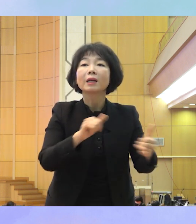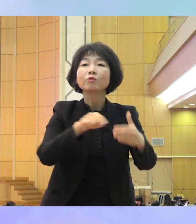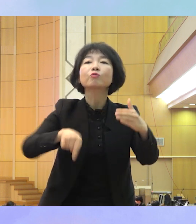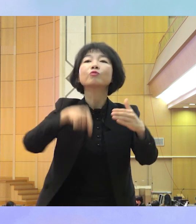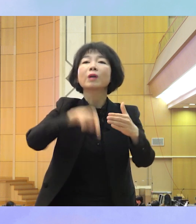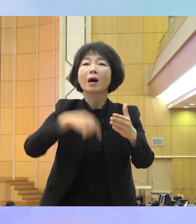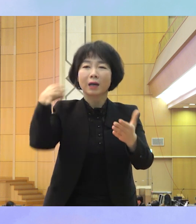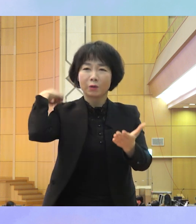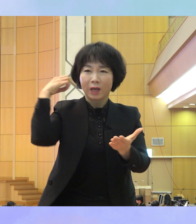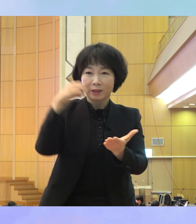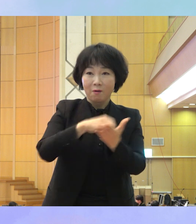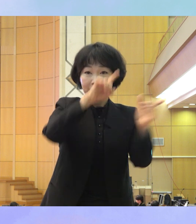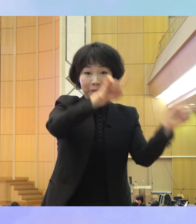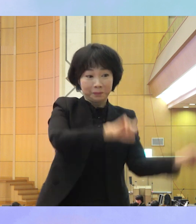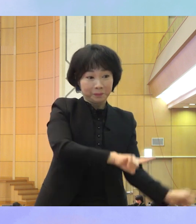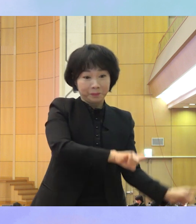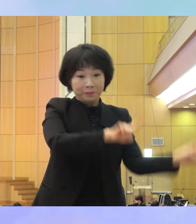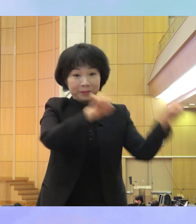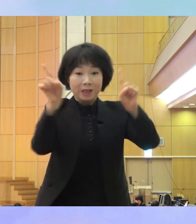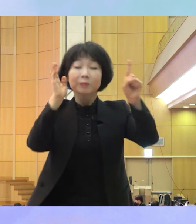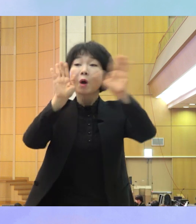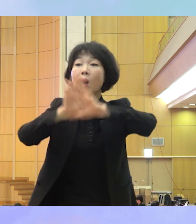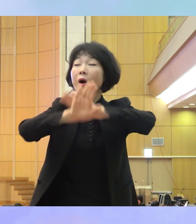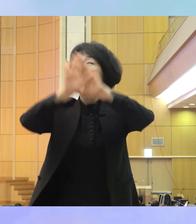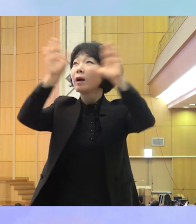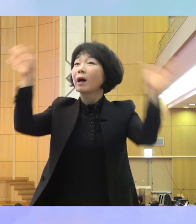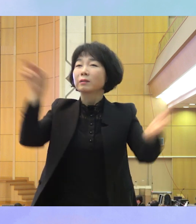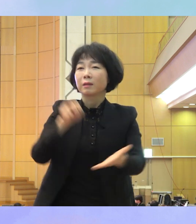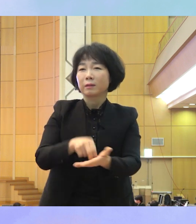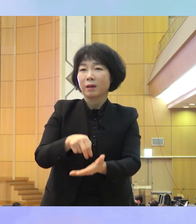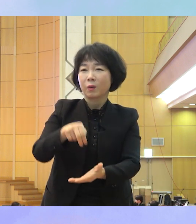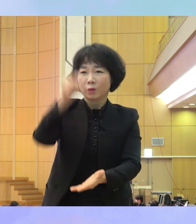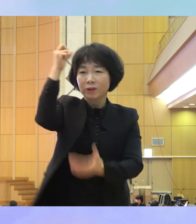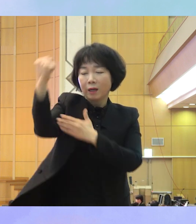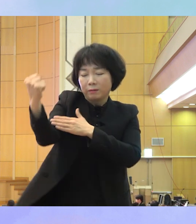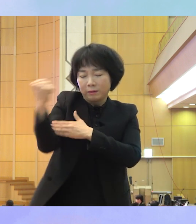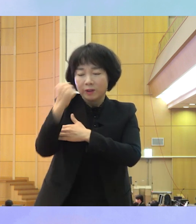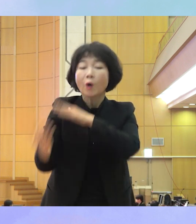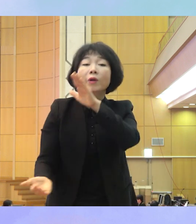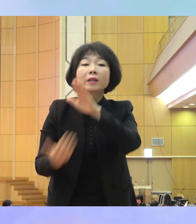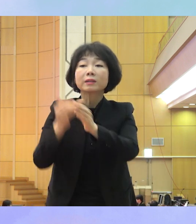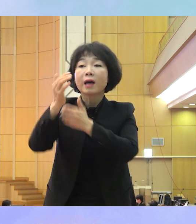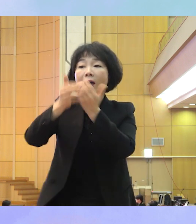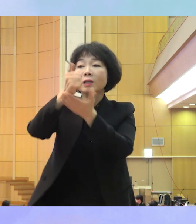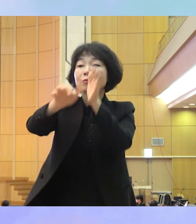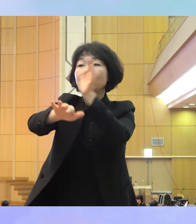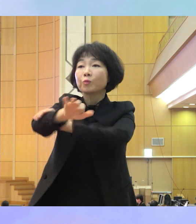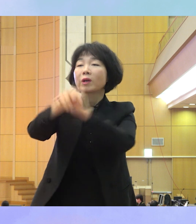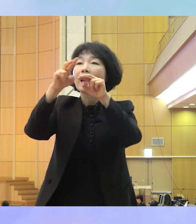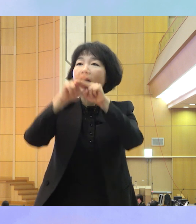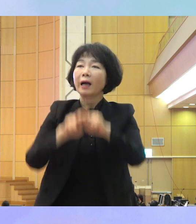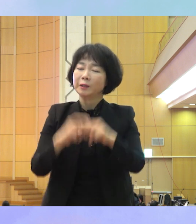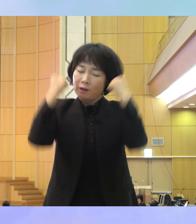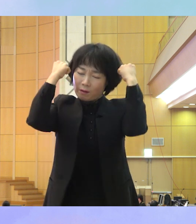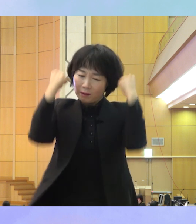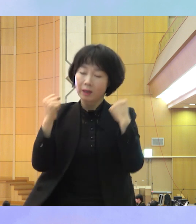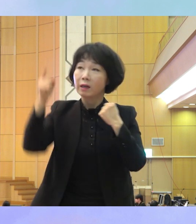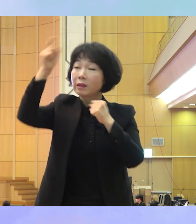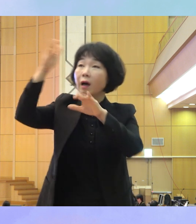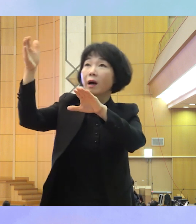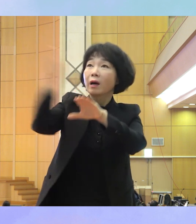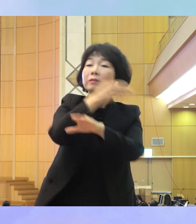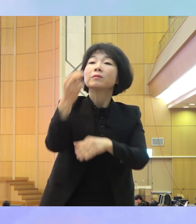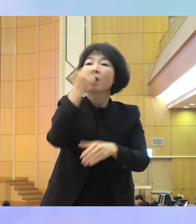사흘 만에 죽은 자 가운데서 다시 살아나시며 하늘에 오르사 전능하신 하나님 우편에